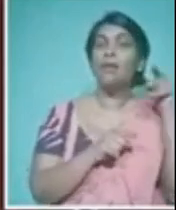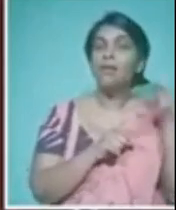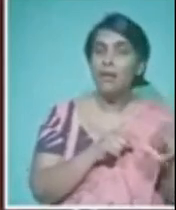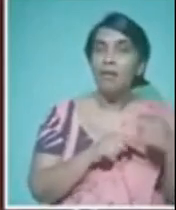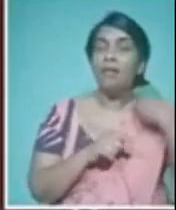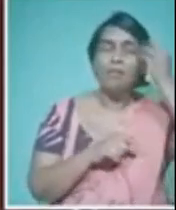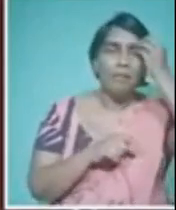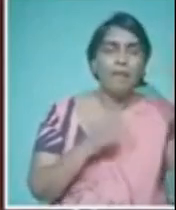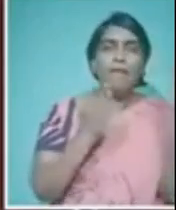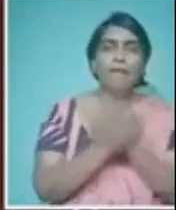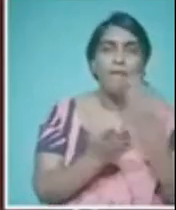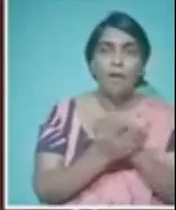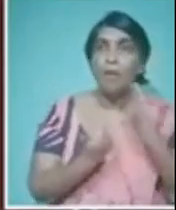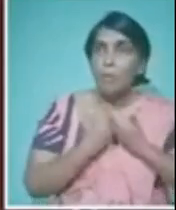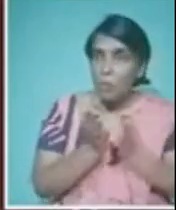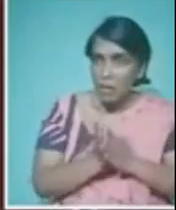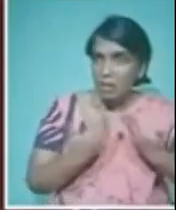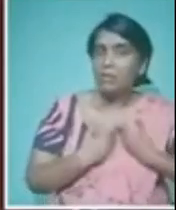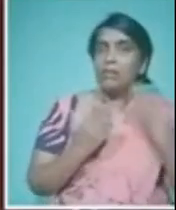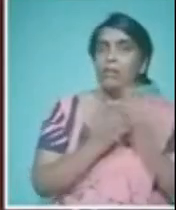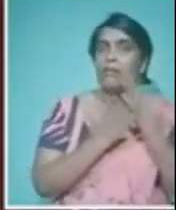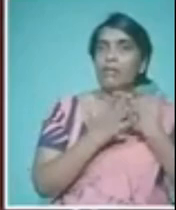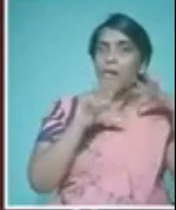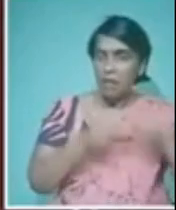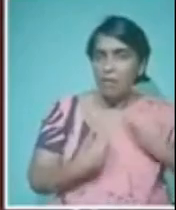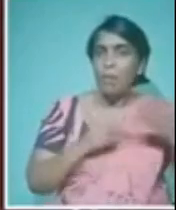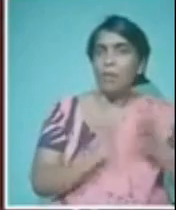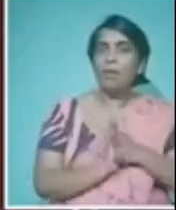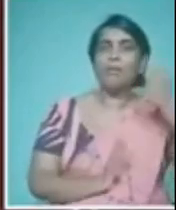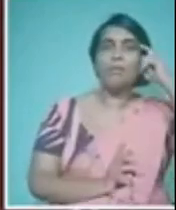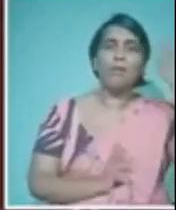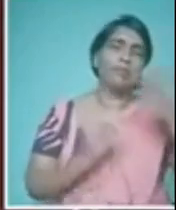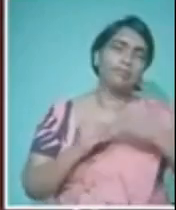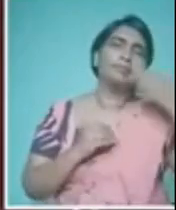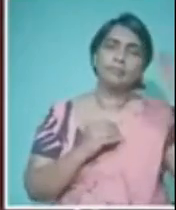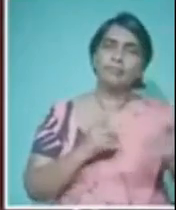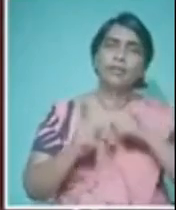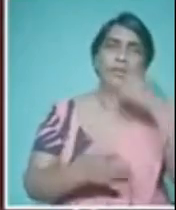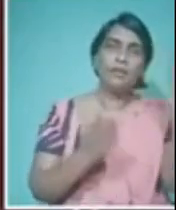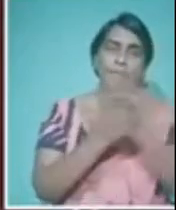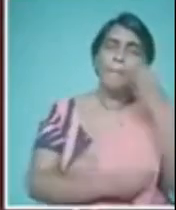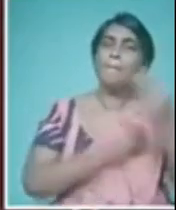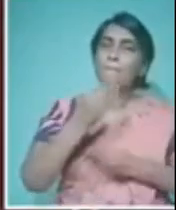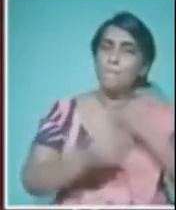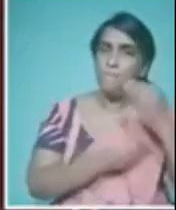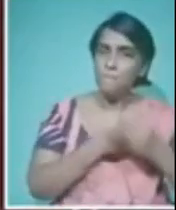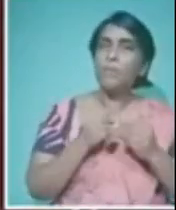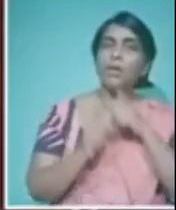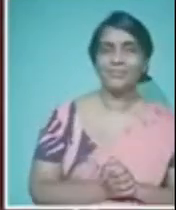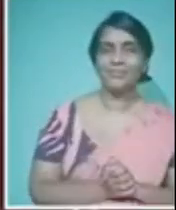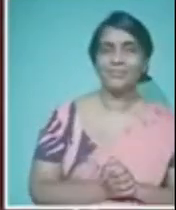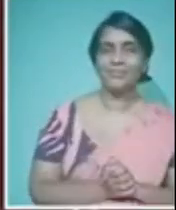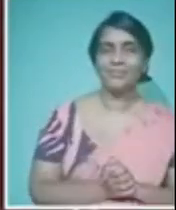එතුමාට මතකවත් නැහැ තමන් යටතේ තමයි මේ අමාත්‍යාංශය තියෙන්නේ කියලා. එතනින් එහාට මේ කර්මාන්ත සඳහා කවර